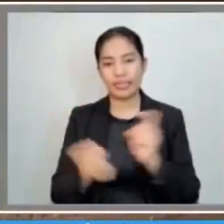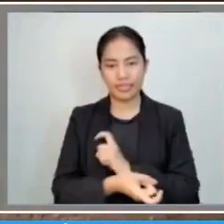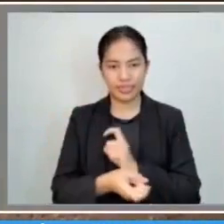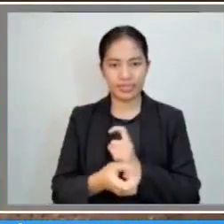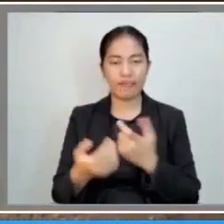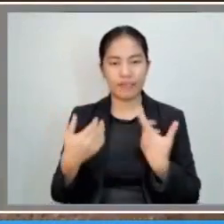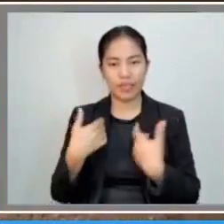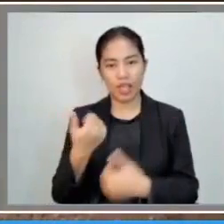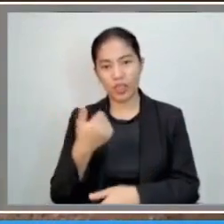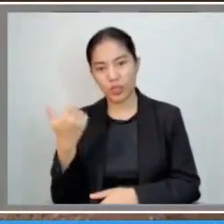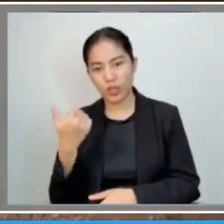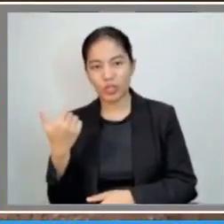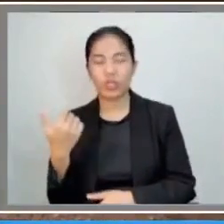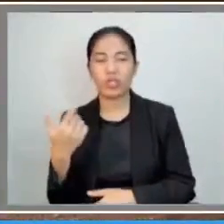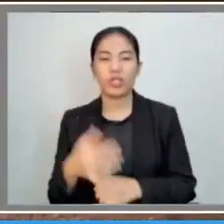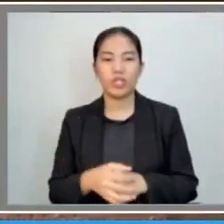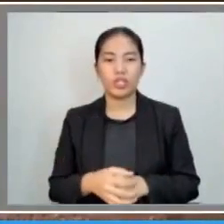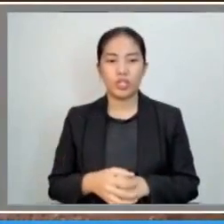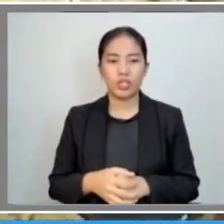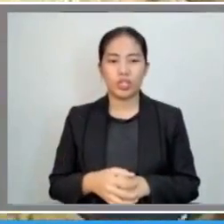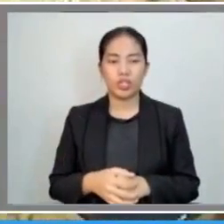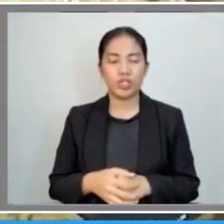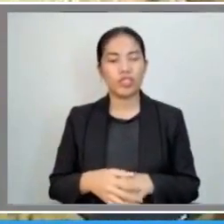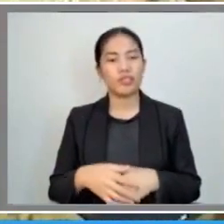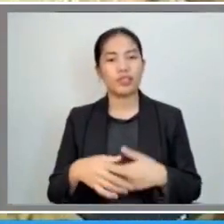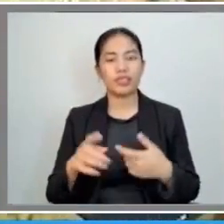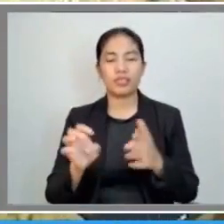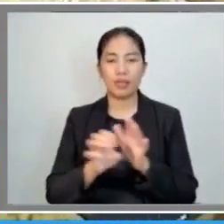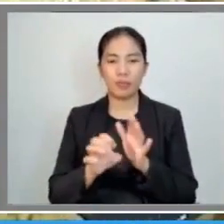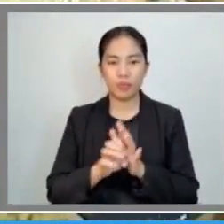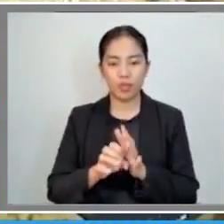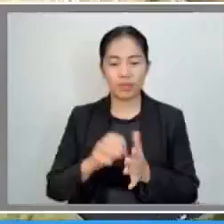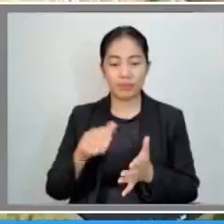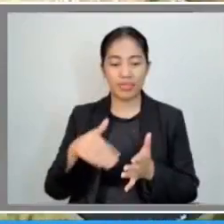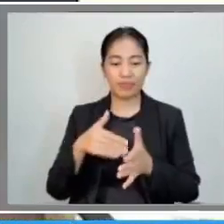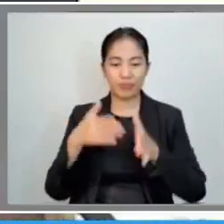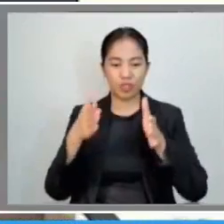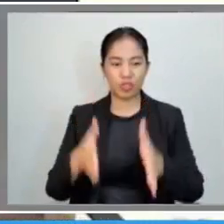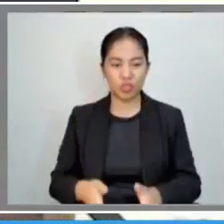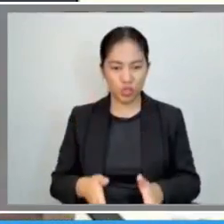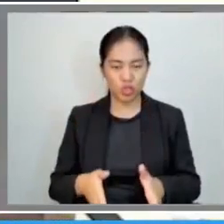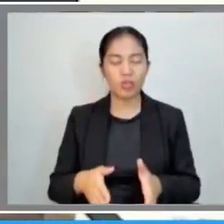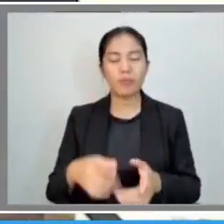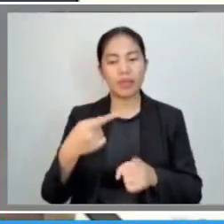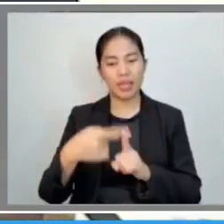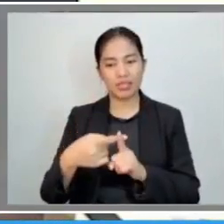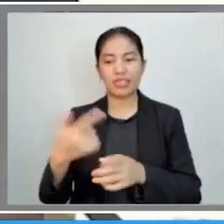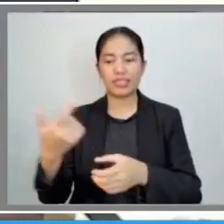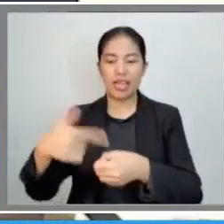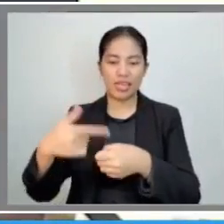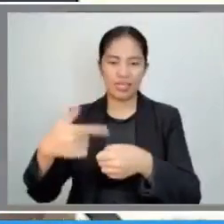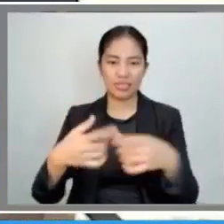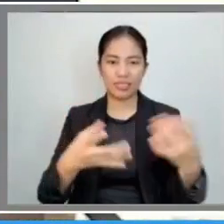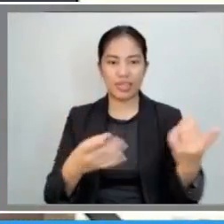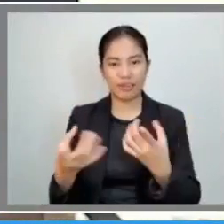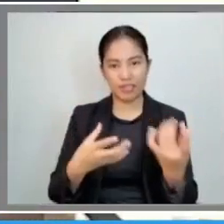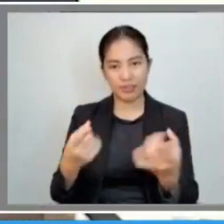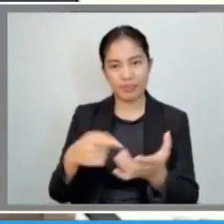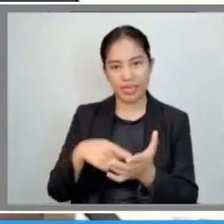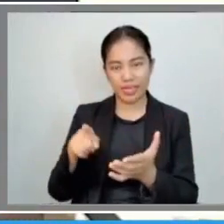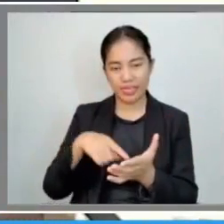sa pagbebenta ng bigas tulad ng middleman at krudo. Malaking bagay po talaga ani.